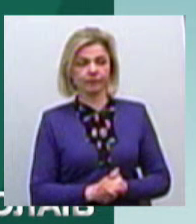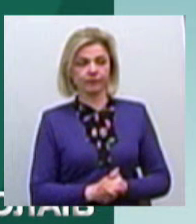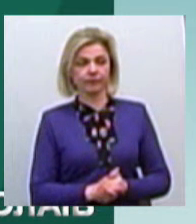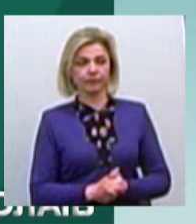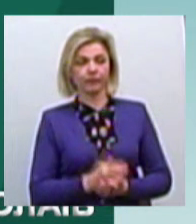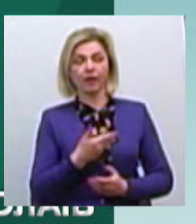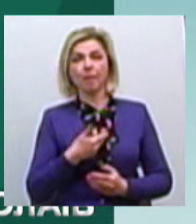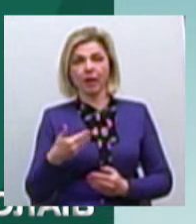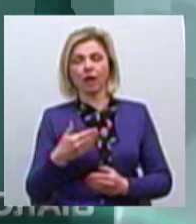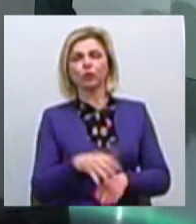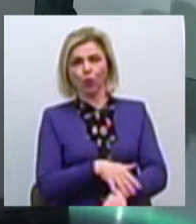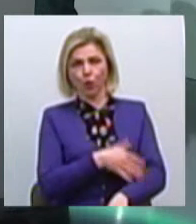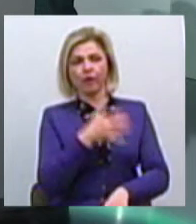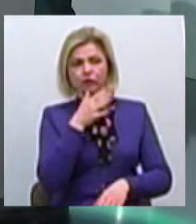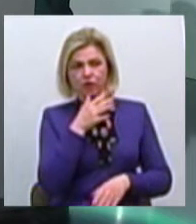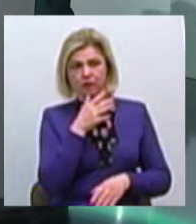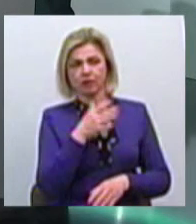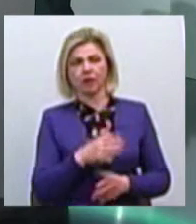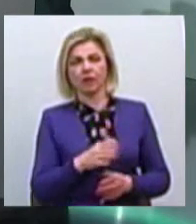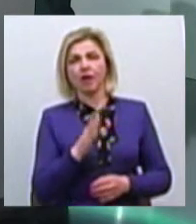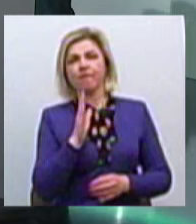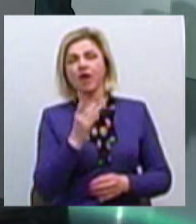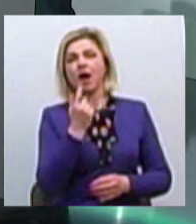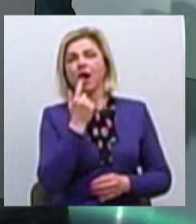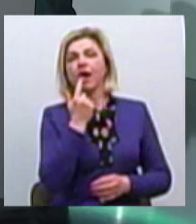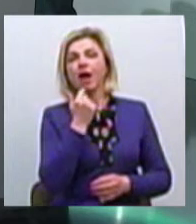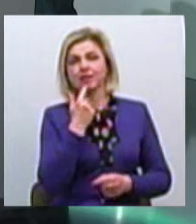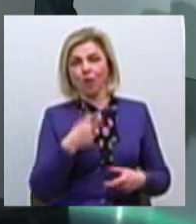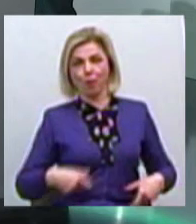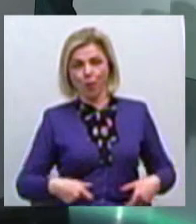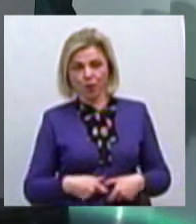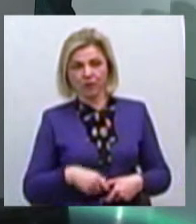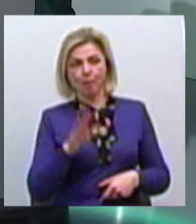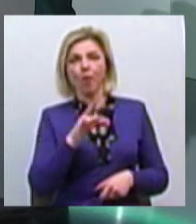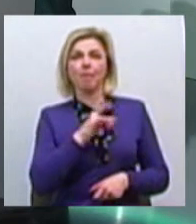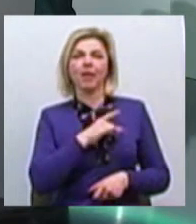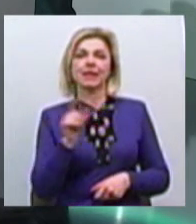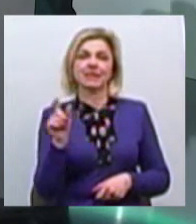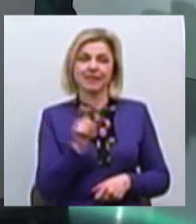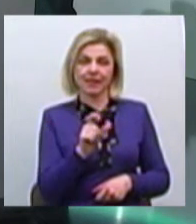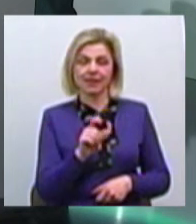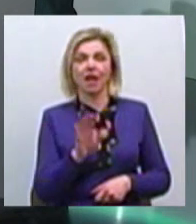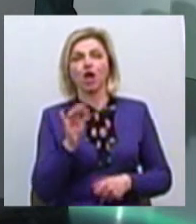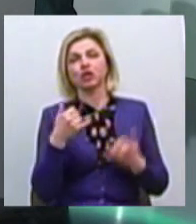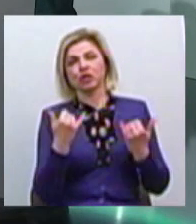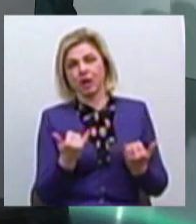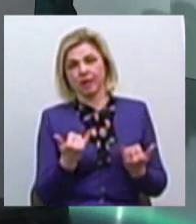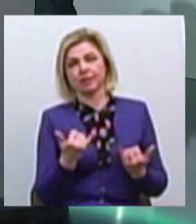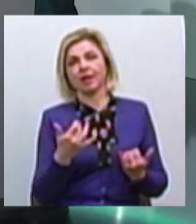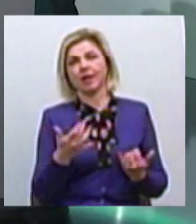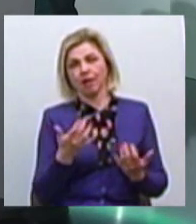Ми були тривалий час так званим, ну, в червоному поясі, так, потім в білосиньому. Зараз, напевно, що якось